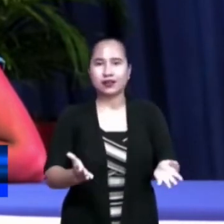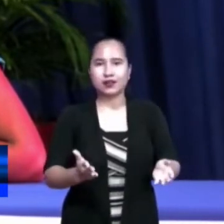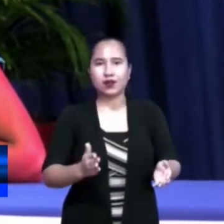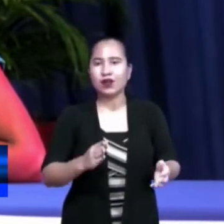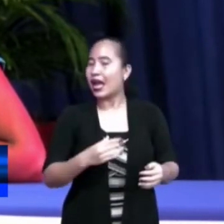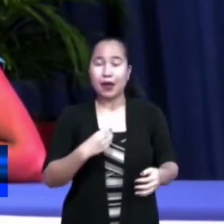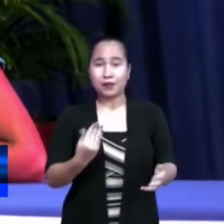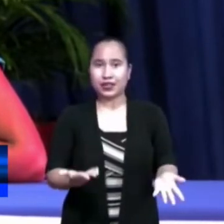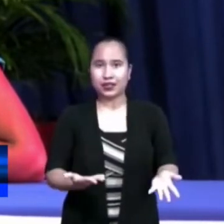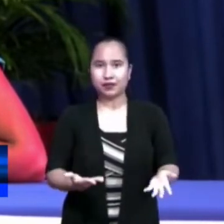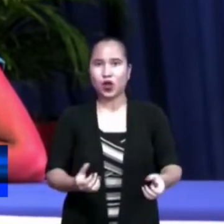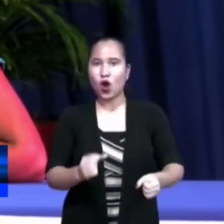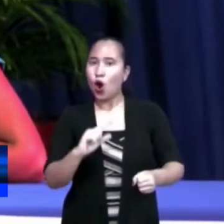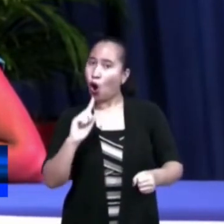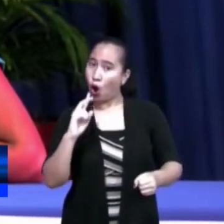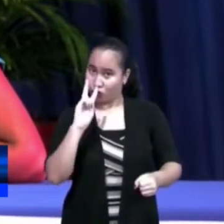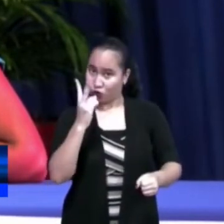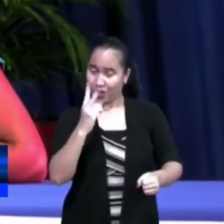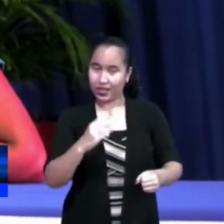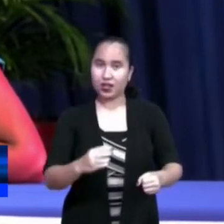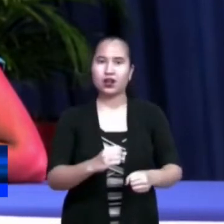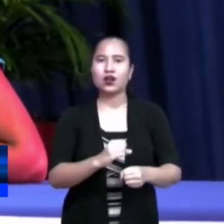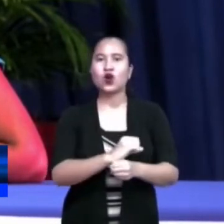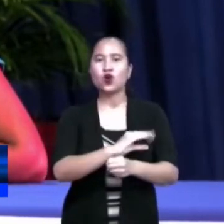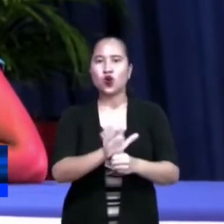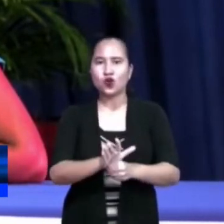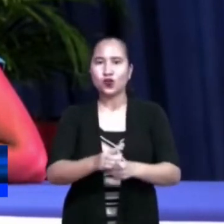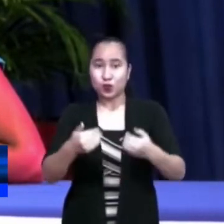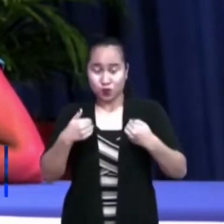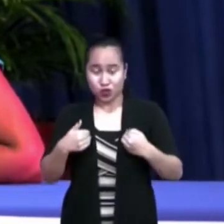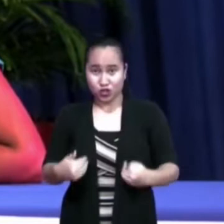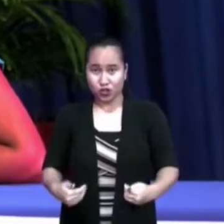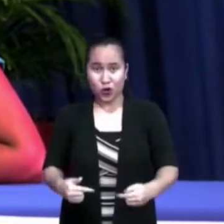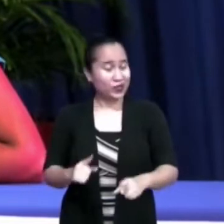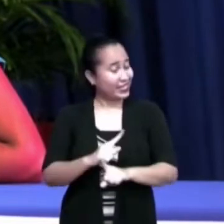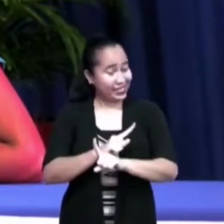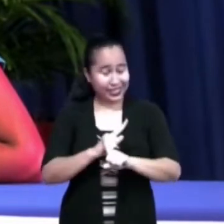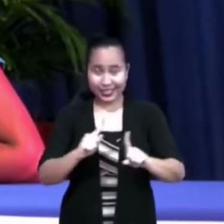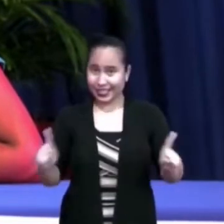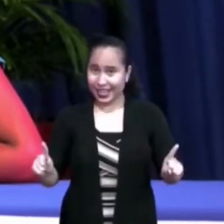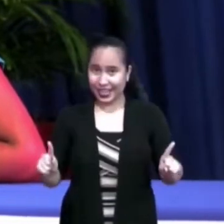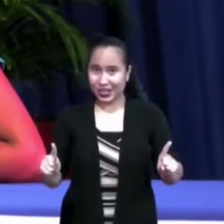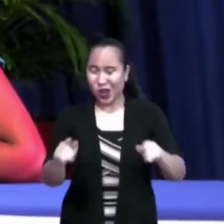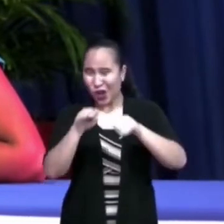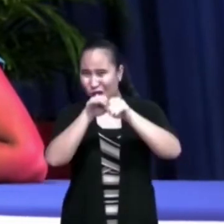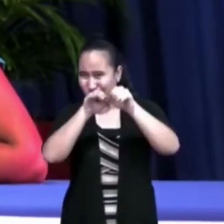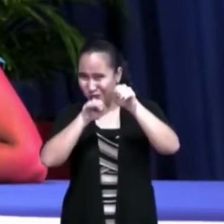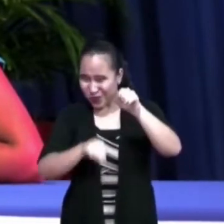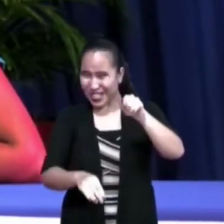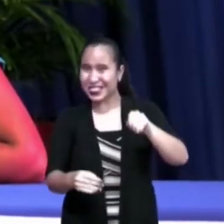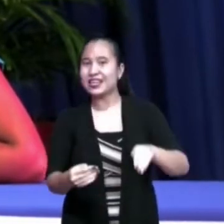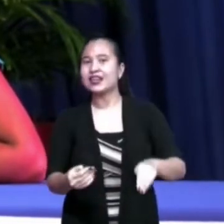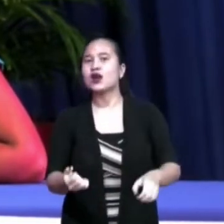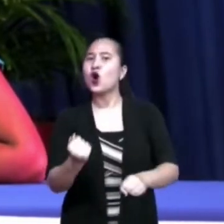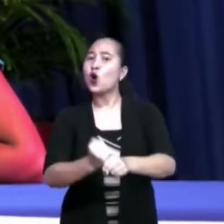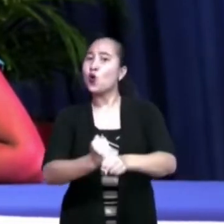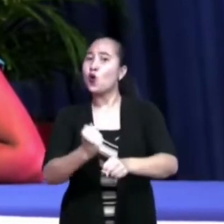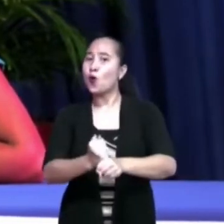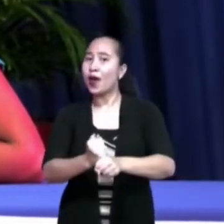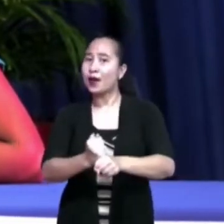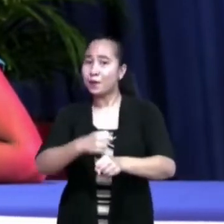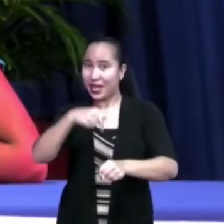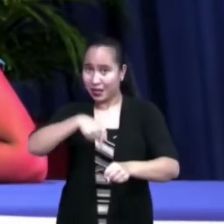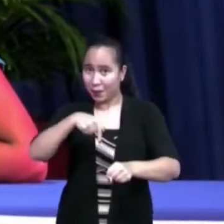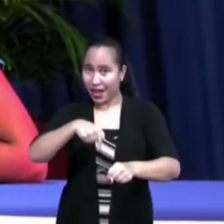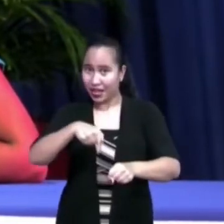2. Vanwege COVID-19 maatregelen heeft de persoon geen of minder werk bij zijn